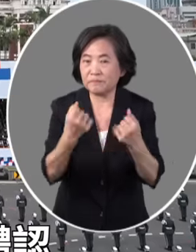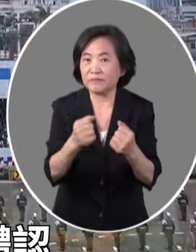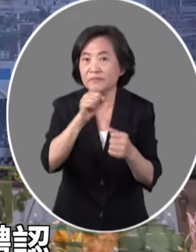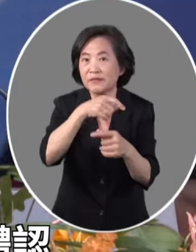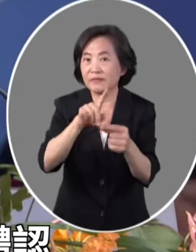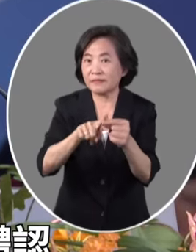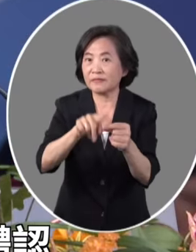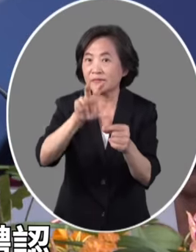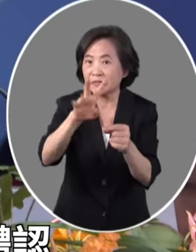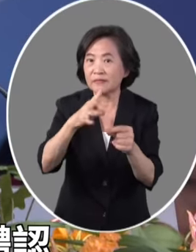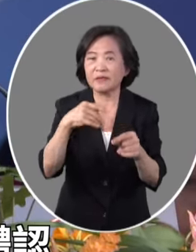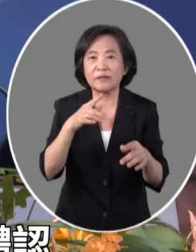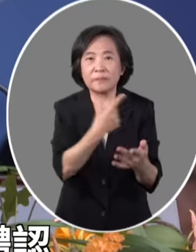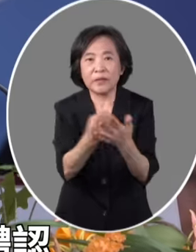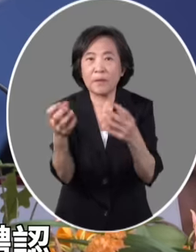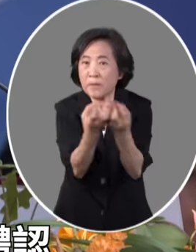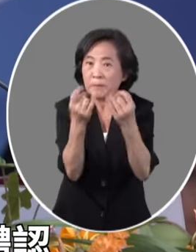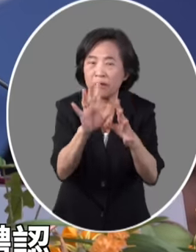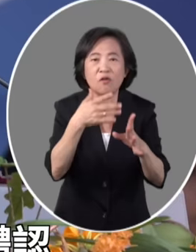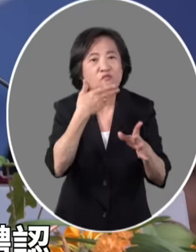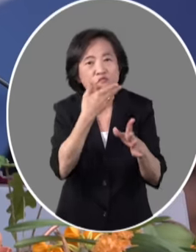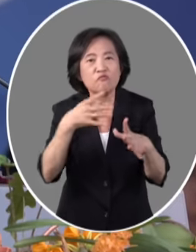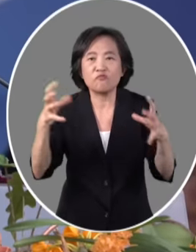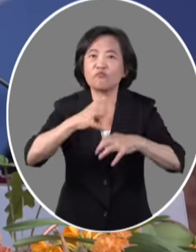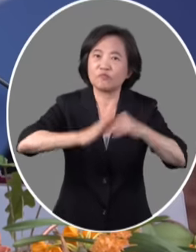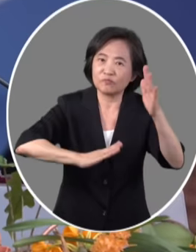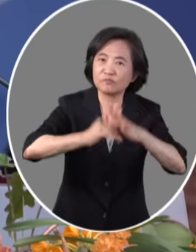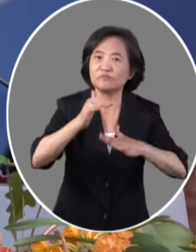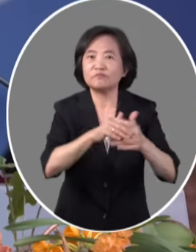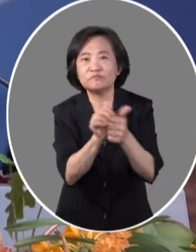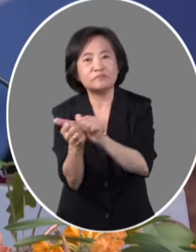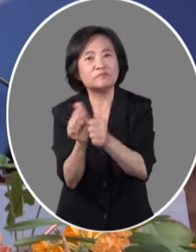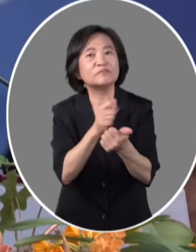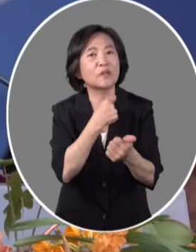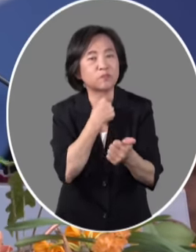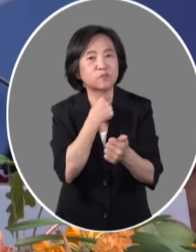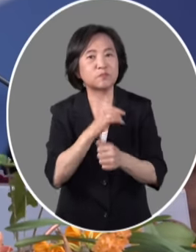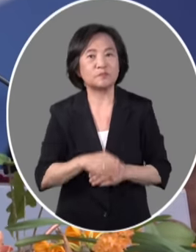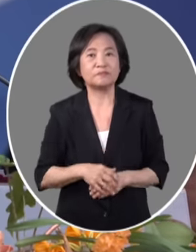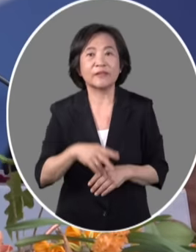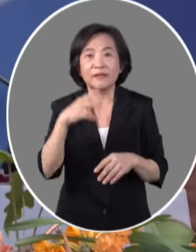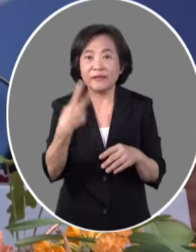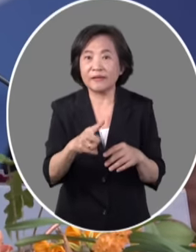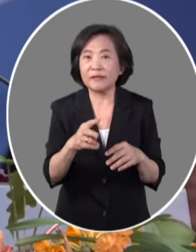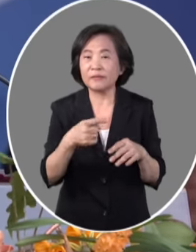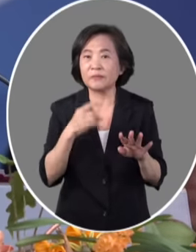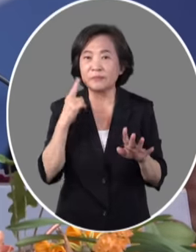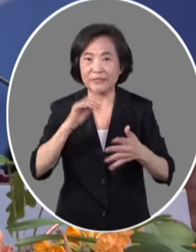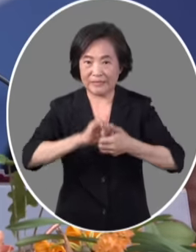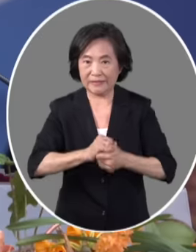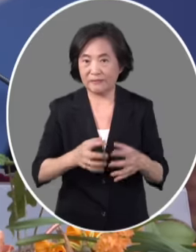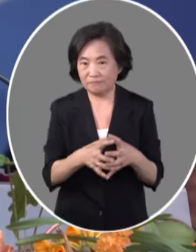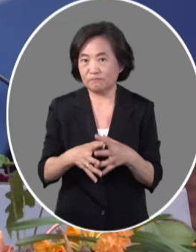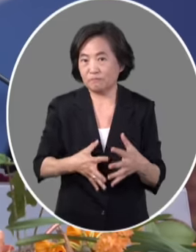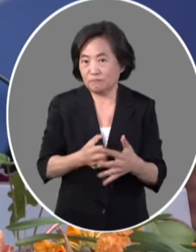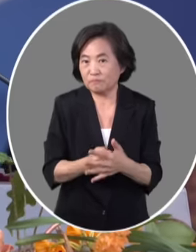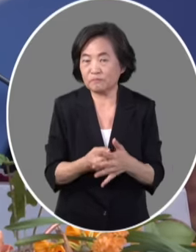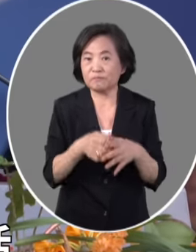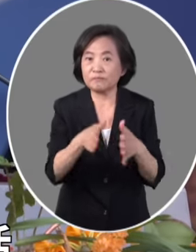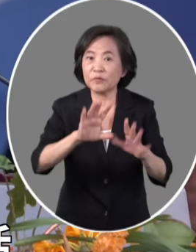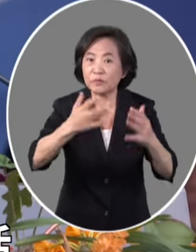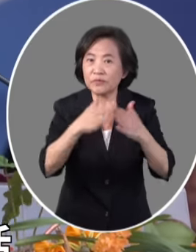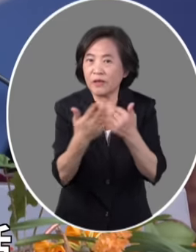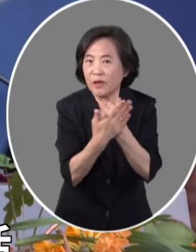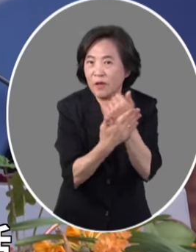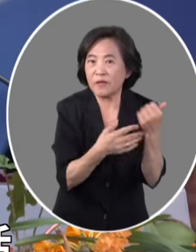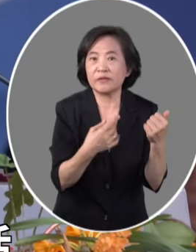祸与共的体认，还更代表我们会为了团结，为了守护国家，